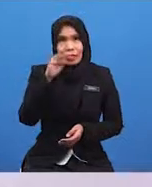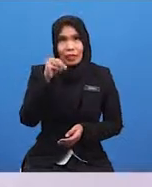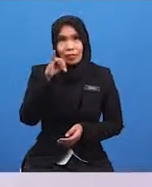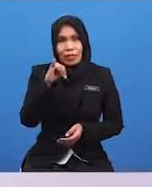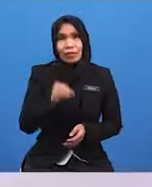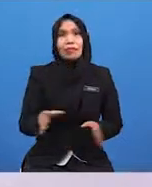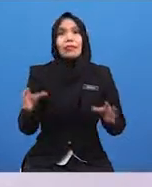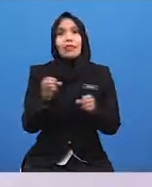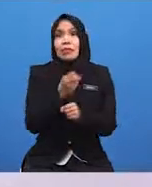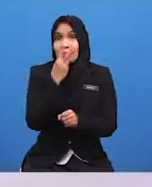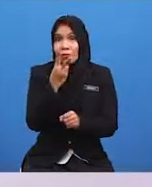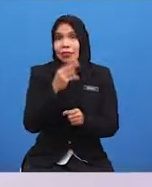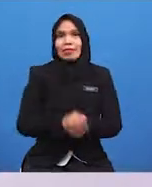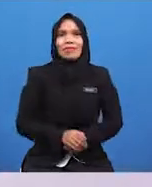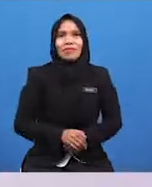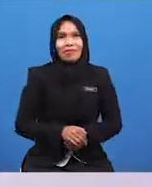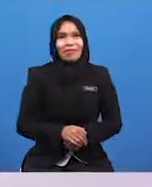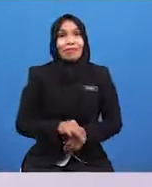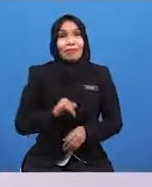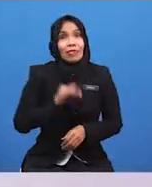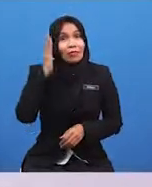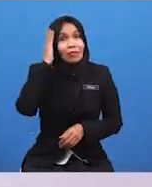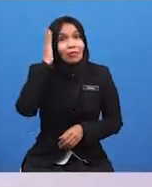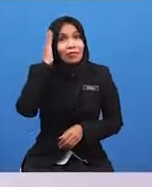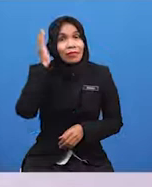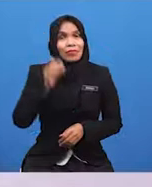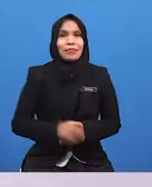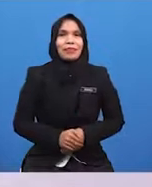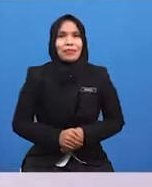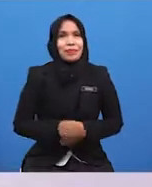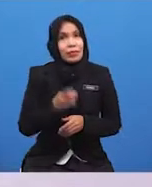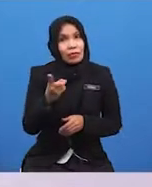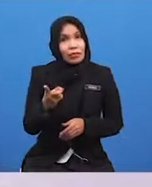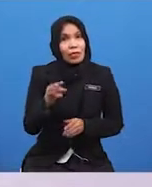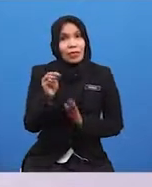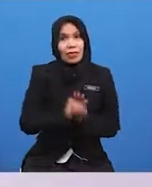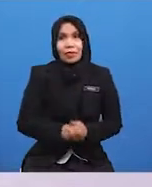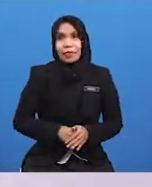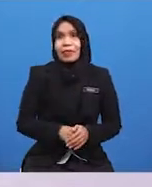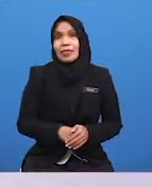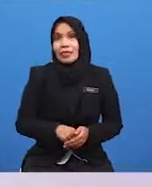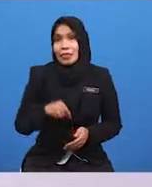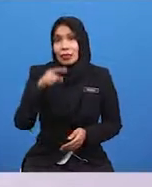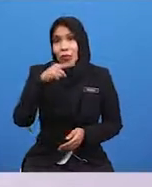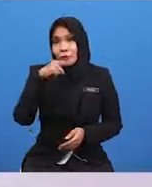Halo Saya tahu saya tahu dia menggosok gigi